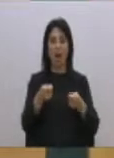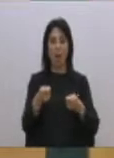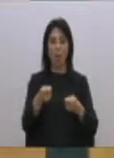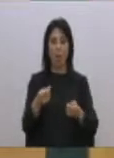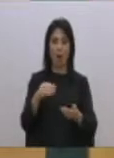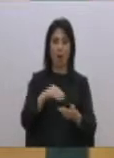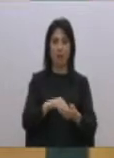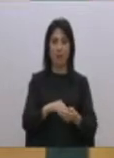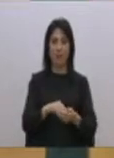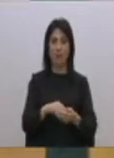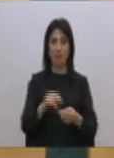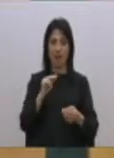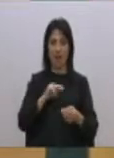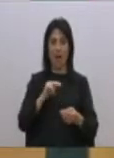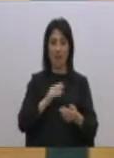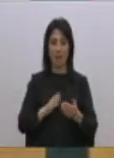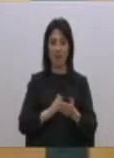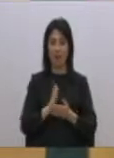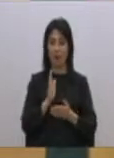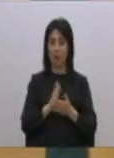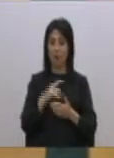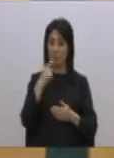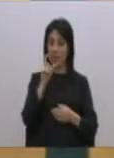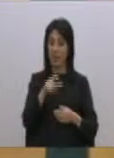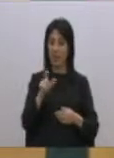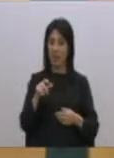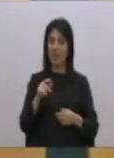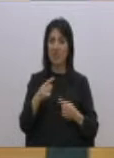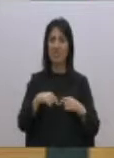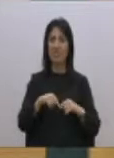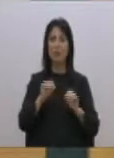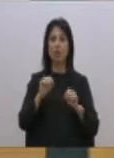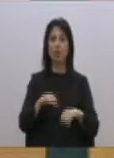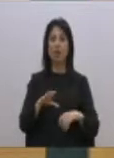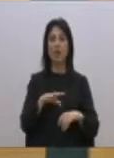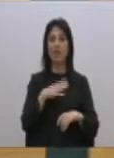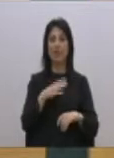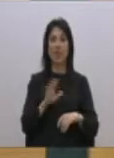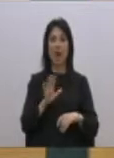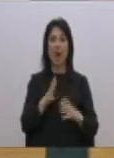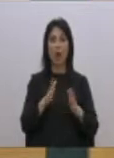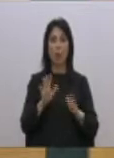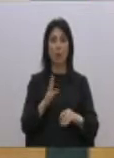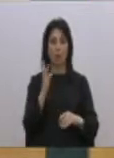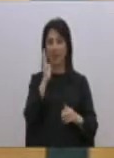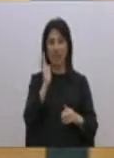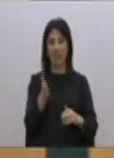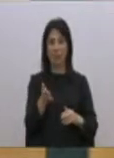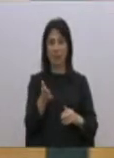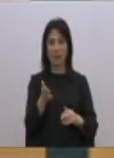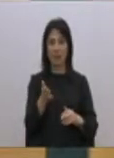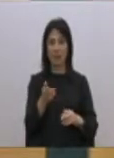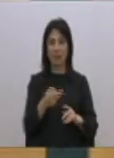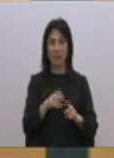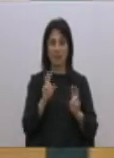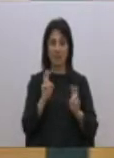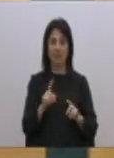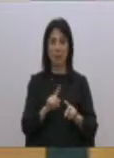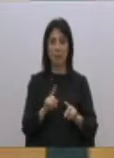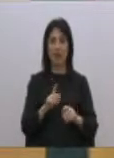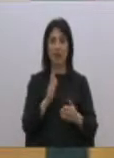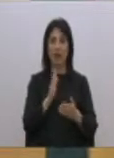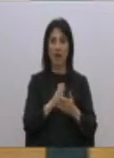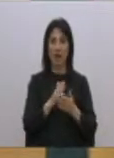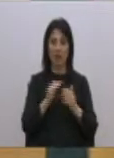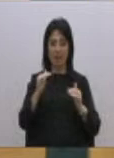regulat. Este că administrațiul funcției scone pirebi, sapcio și șeile, băi, are o metesă otrisă. Este nici nu asumă să nu guau,